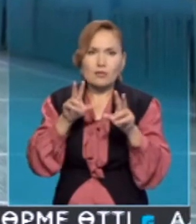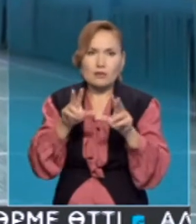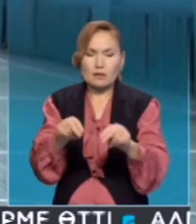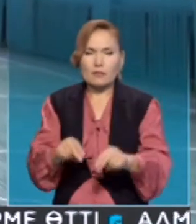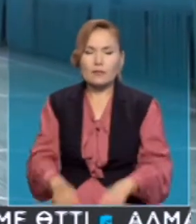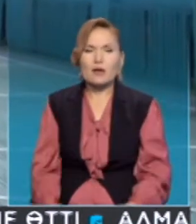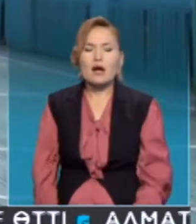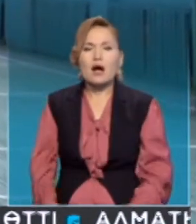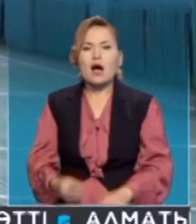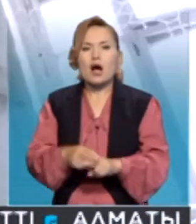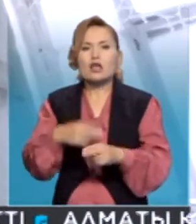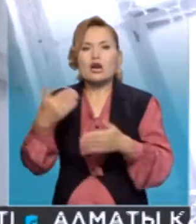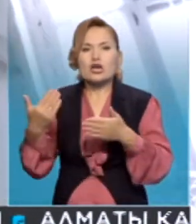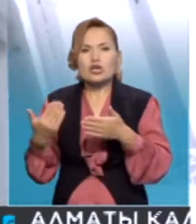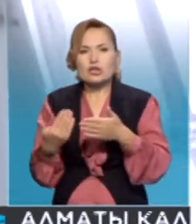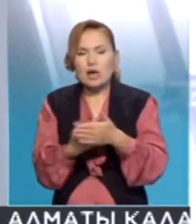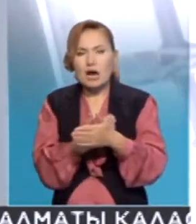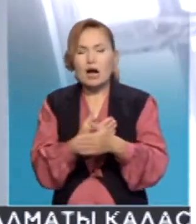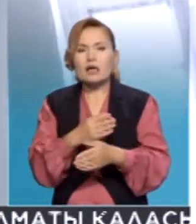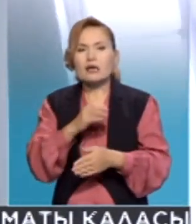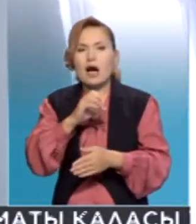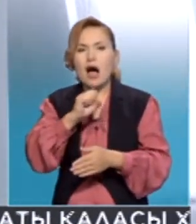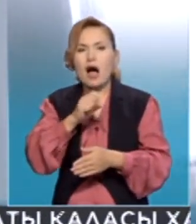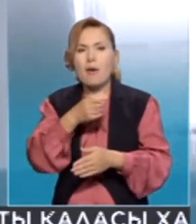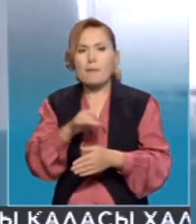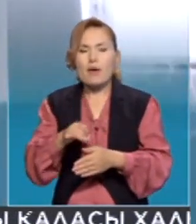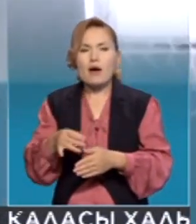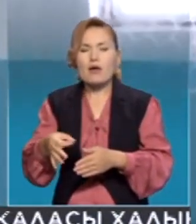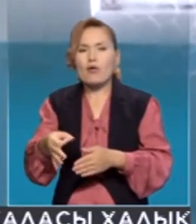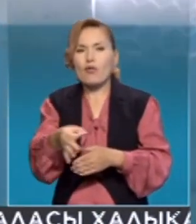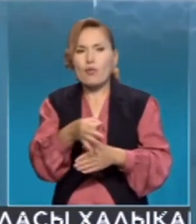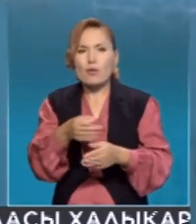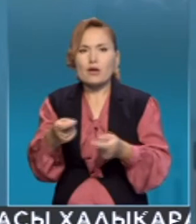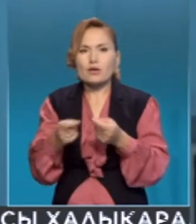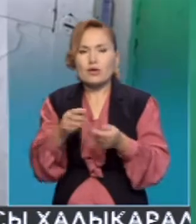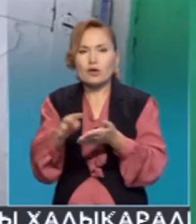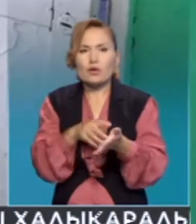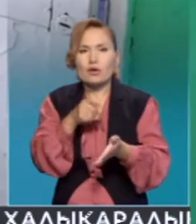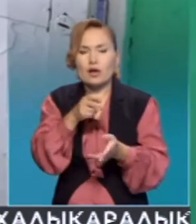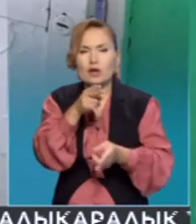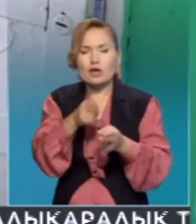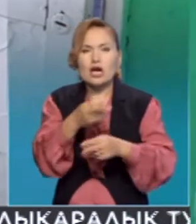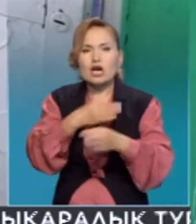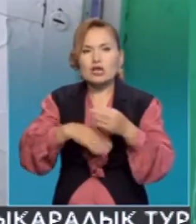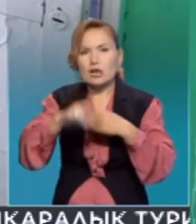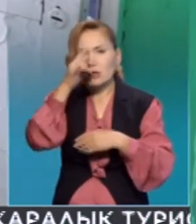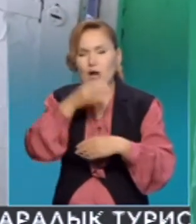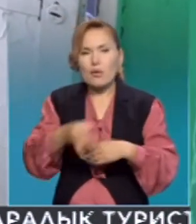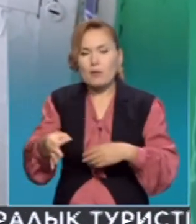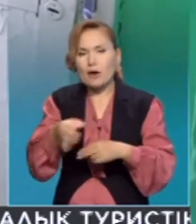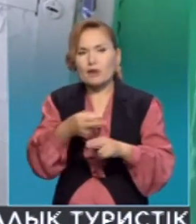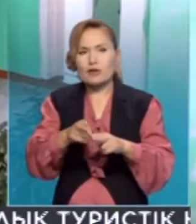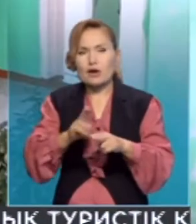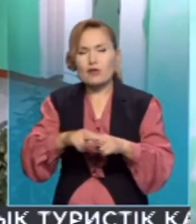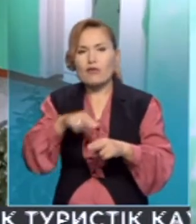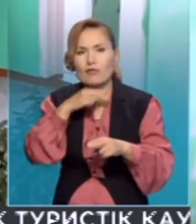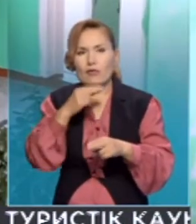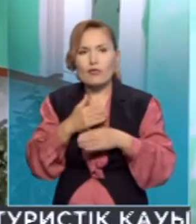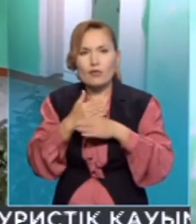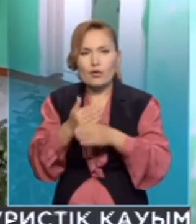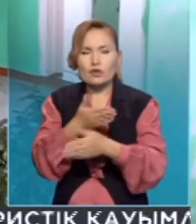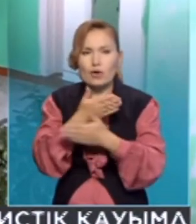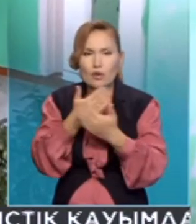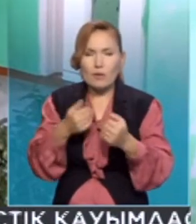Енді екпіндіктер жаңадан құрылған Абай облысының басшыларына сеніп отыр. Жылдар бойы Шығыс Қазақстан облысының әкімшілігі назар аудармай келген